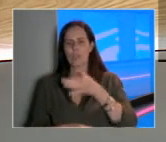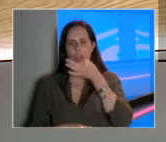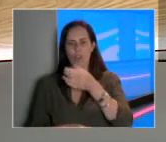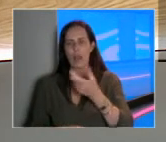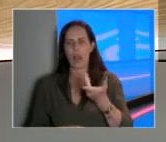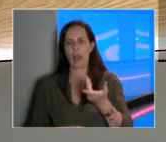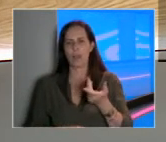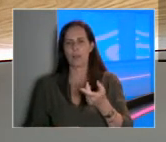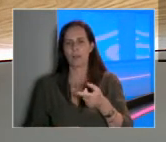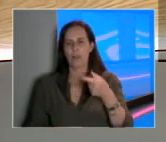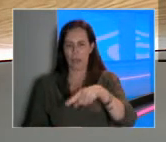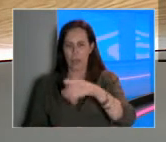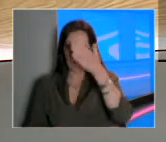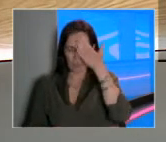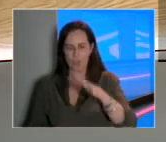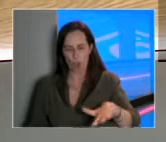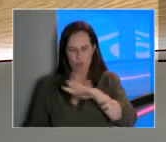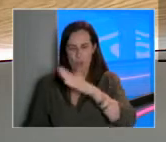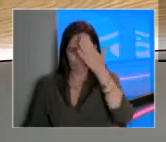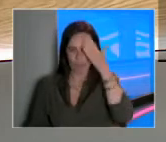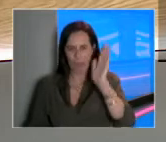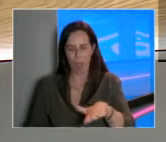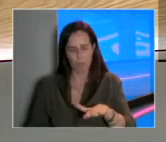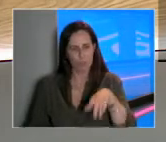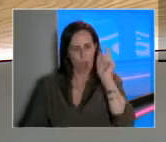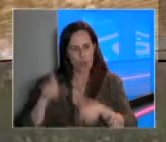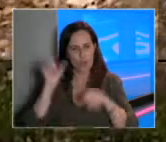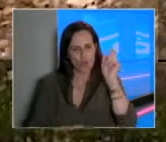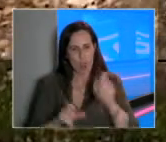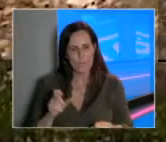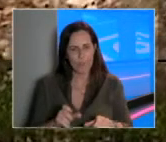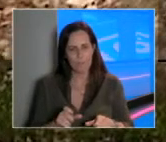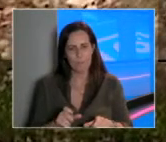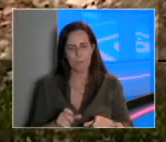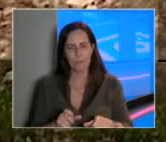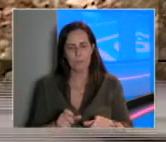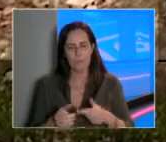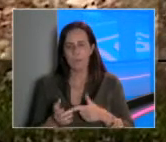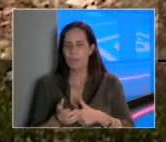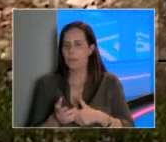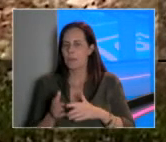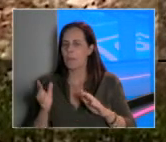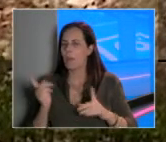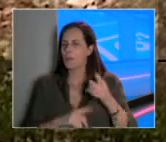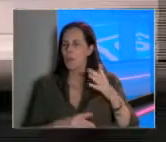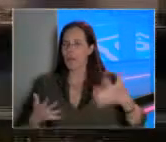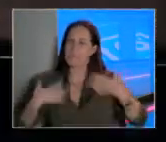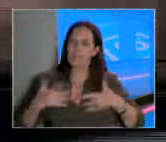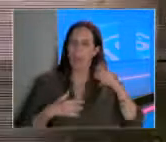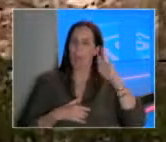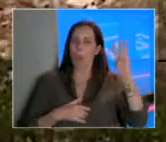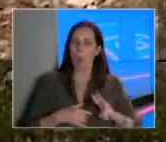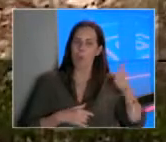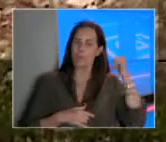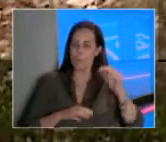על הדינמיקה, כמי שמכיר את השטח ומכיר גם את התושבים, מהריקודים אי שם בוושינגטון ושל